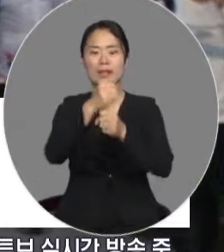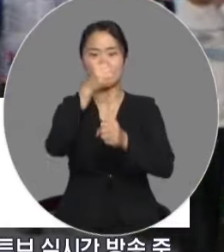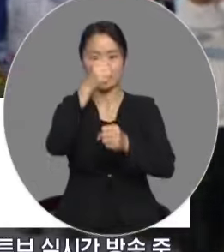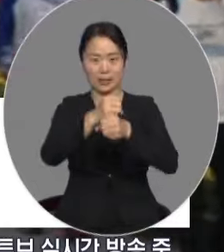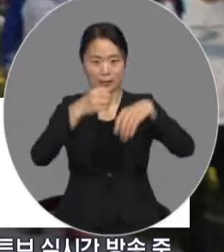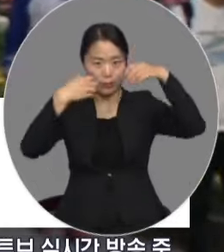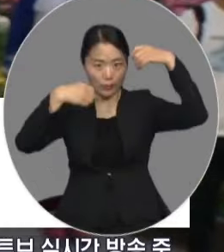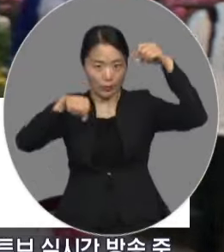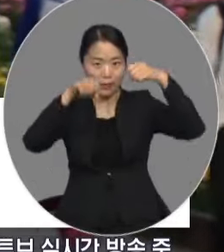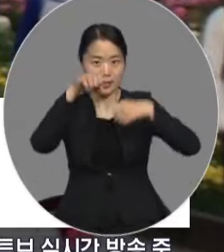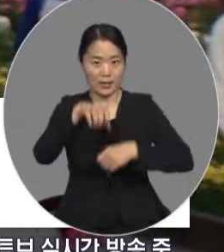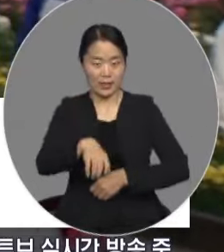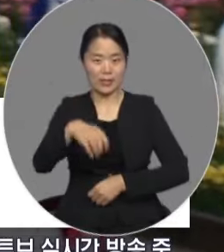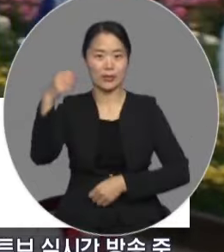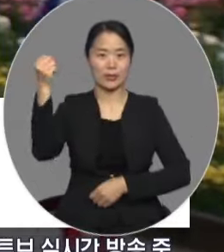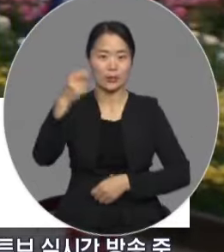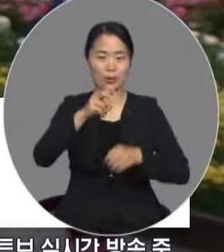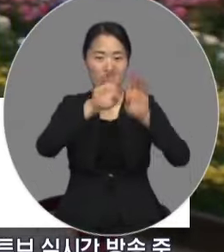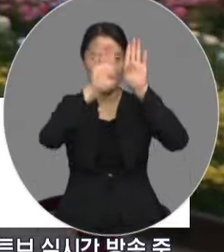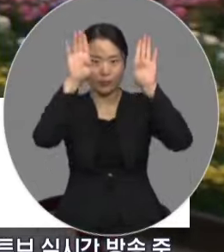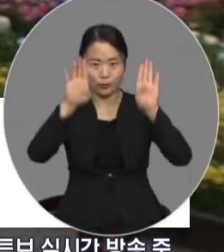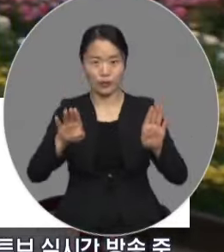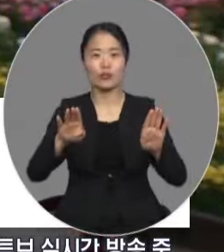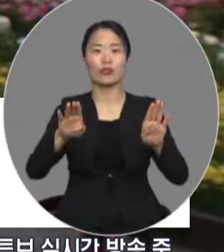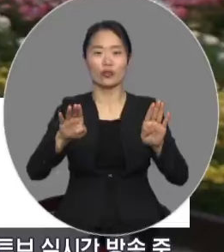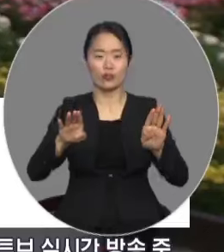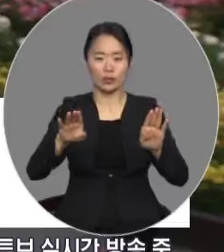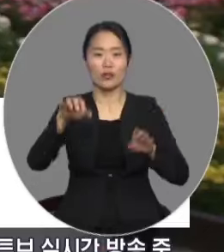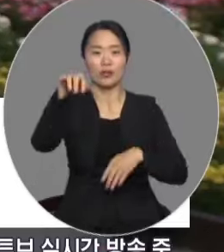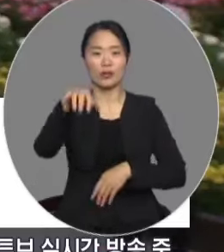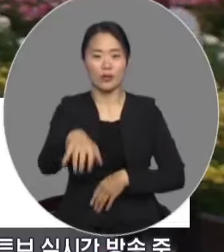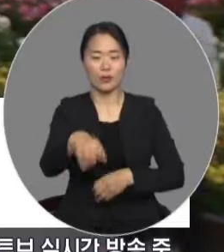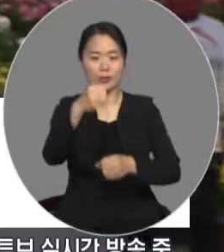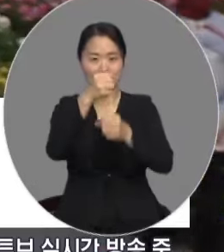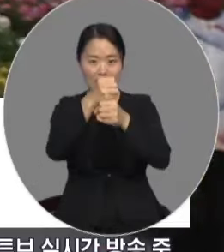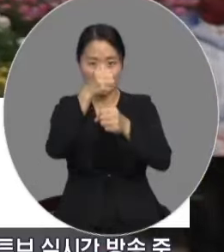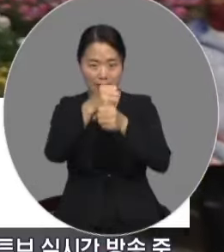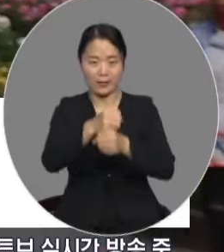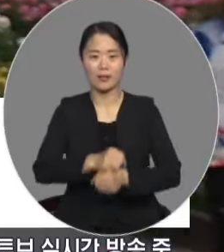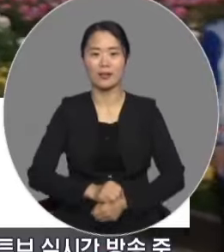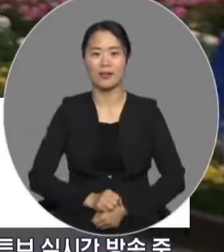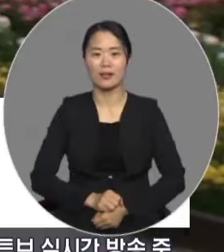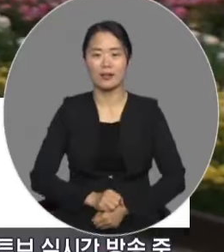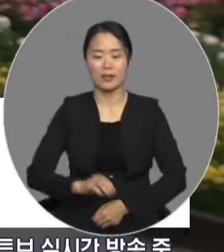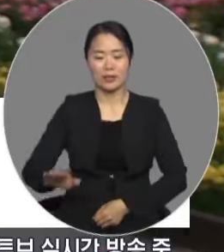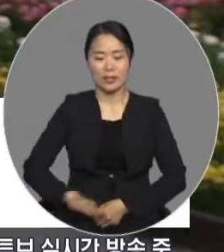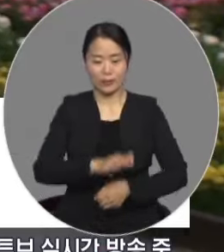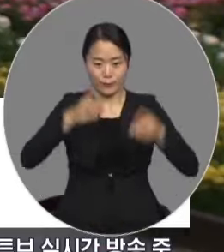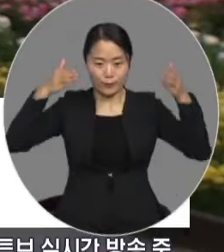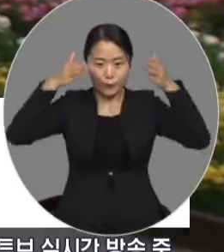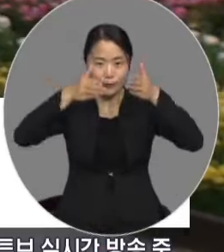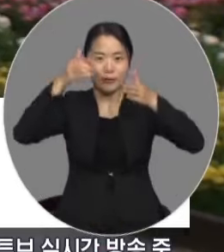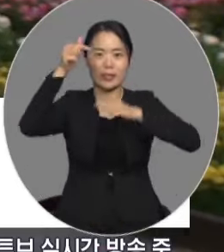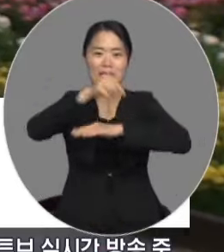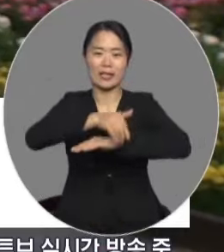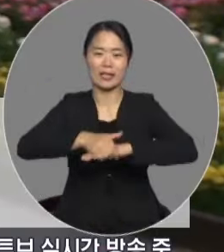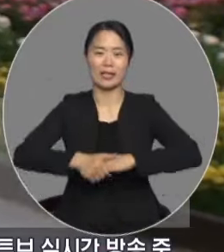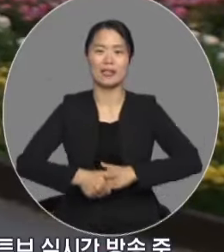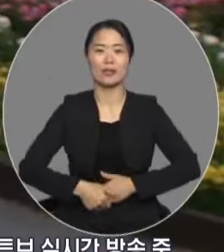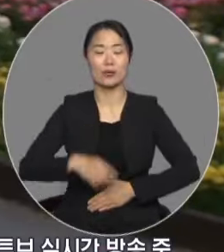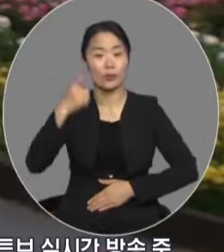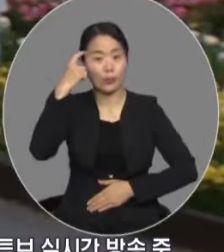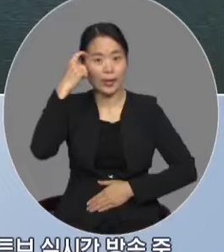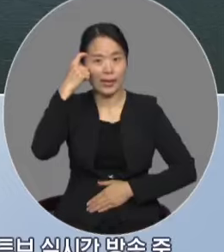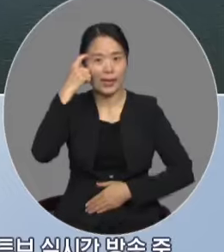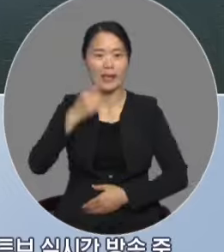공연장이란 전시장이라든지 박물관이라든지 이런 부분을 문화 공간을 만드는 데 저희들 주력을 할 생각인데요. 그